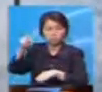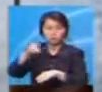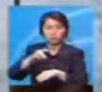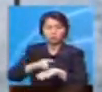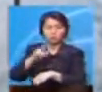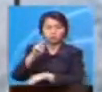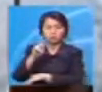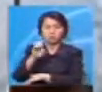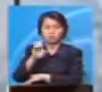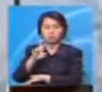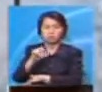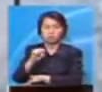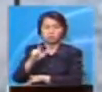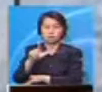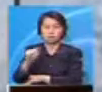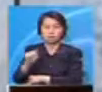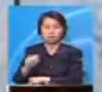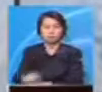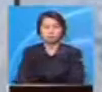Par